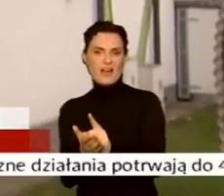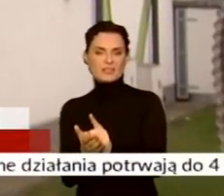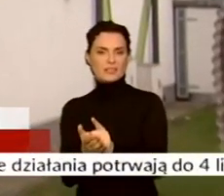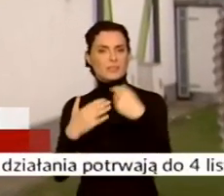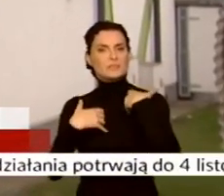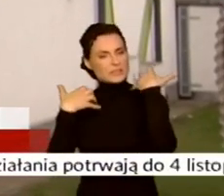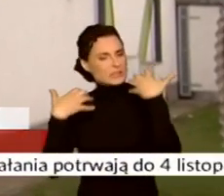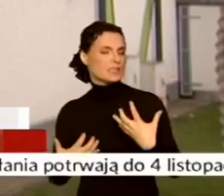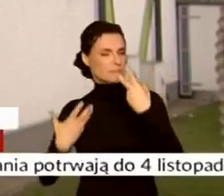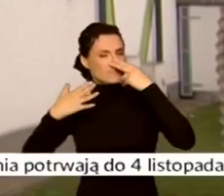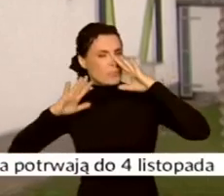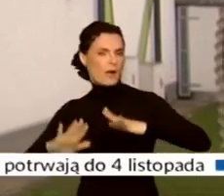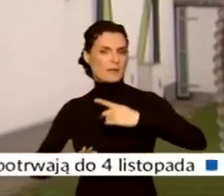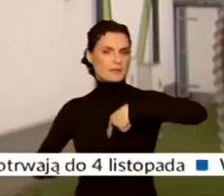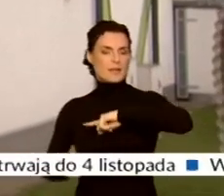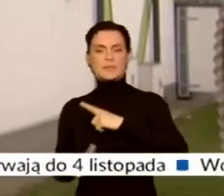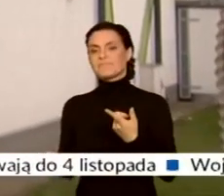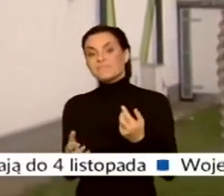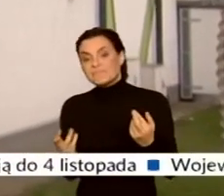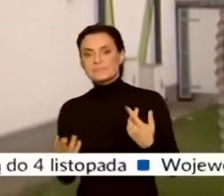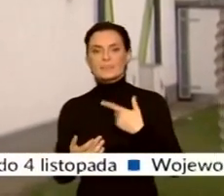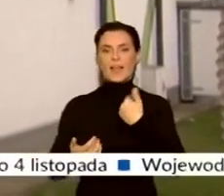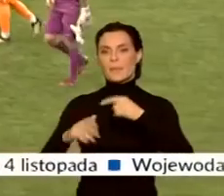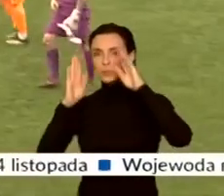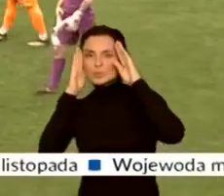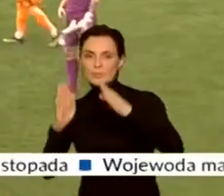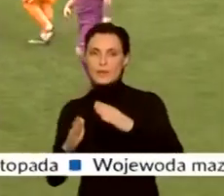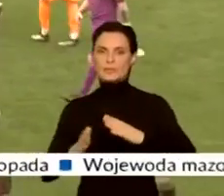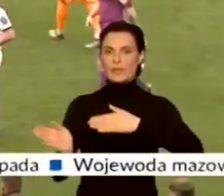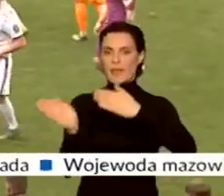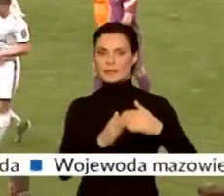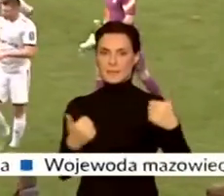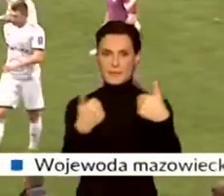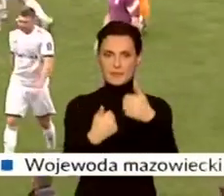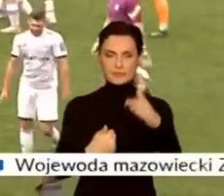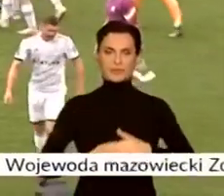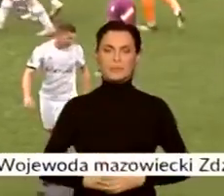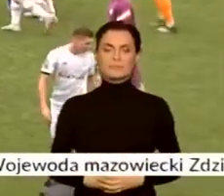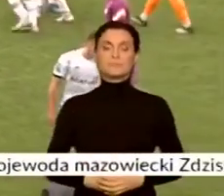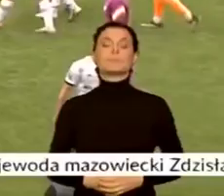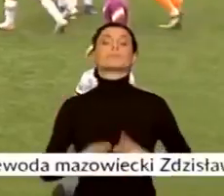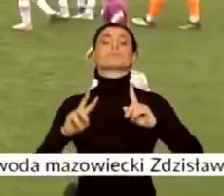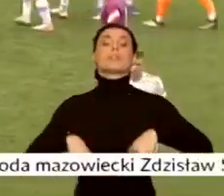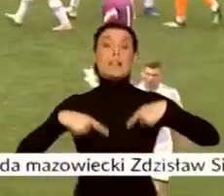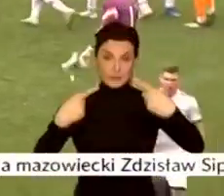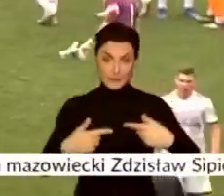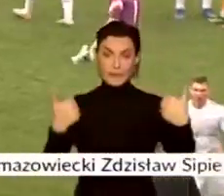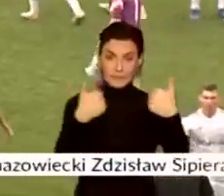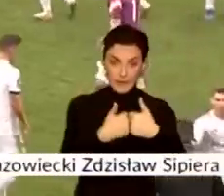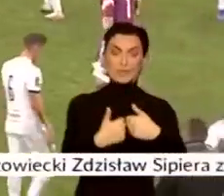tabeli się ulokować dobrze, ale trzeba się skupić na pracy. W następnej kolejce świt Nowy Dwór Mazowiecki zagra w